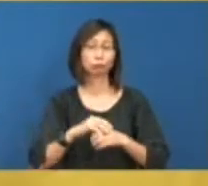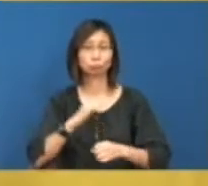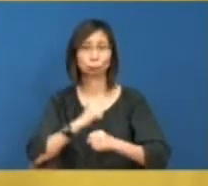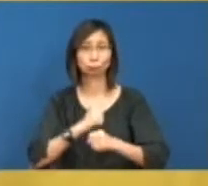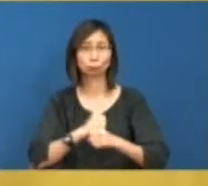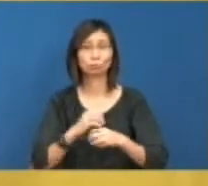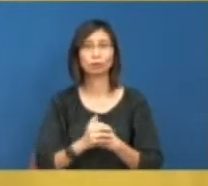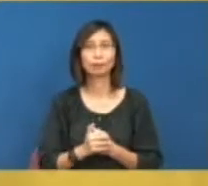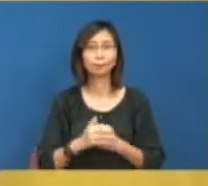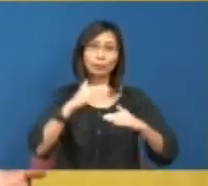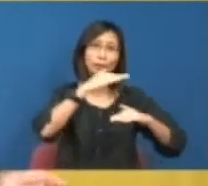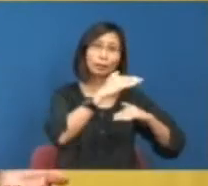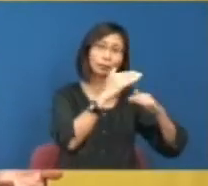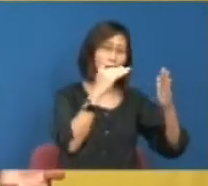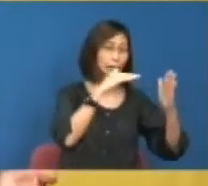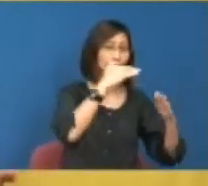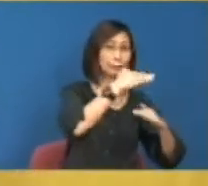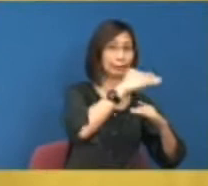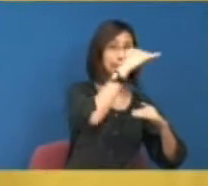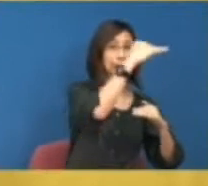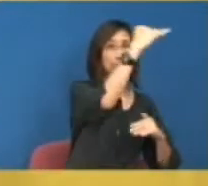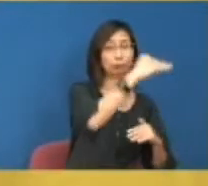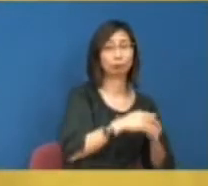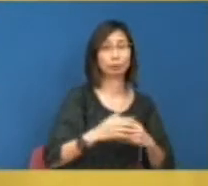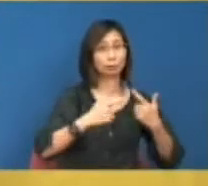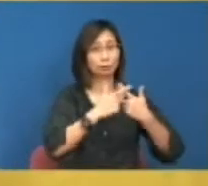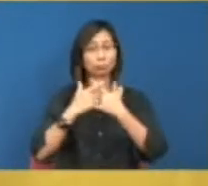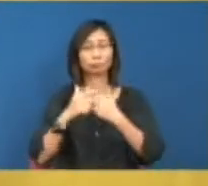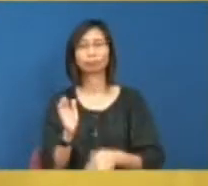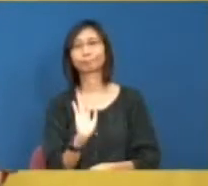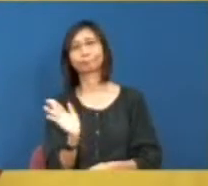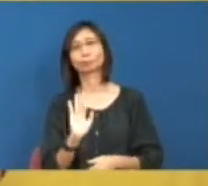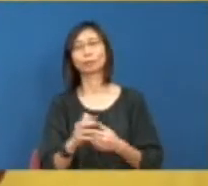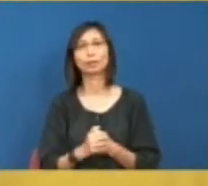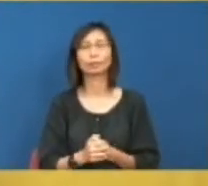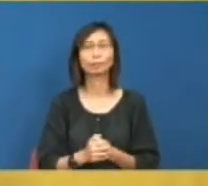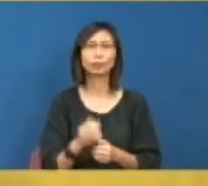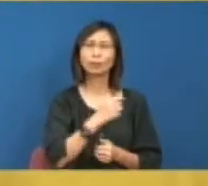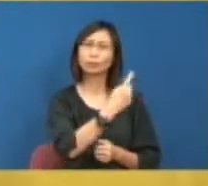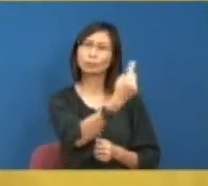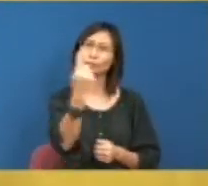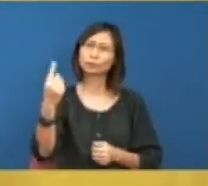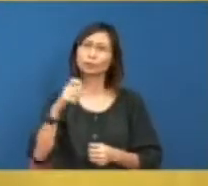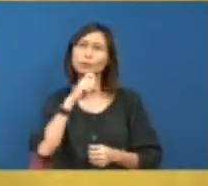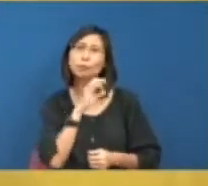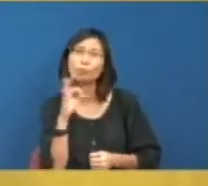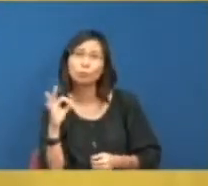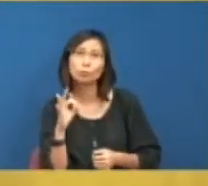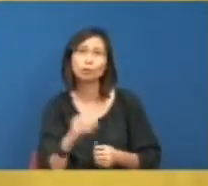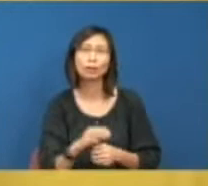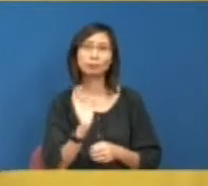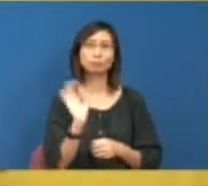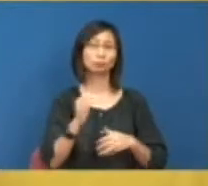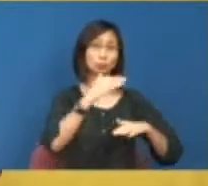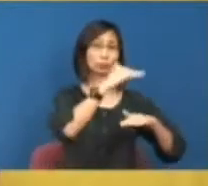上嗰個就係階級鬥爭啊？咁啊，顯然唔係啦。咁多個人裏邊有幾多個真係做呢個產業無產階或者真係好窮嘅人呢？我相信有，